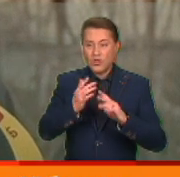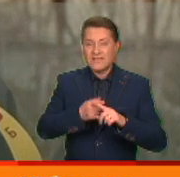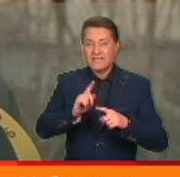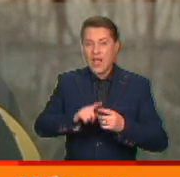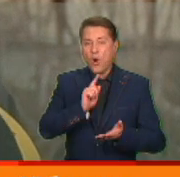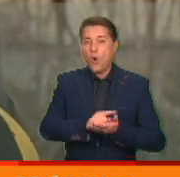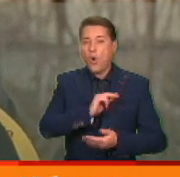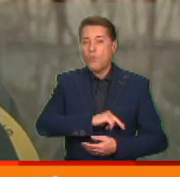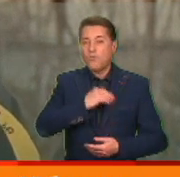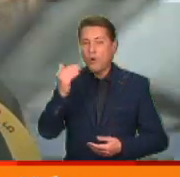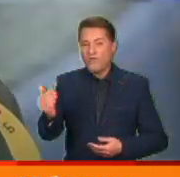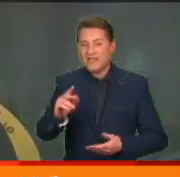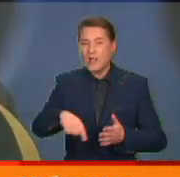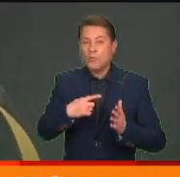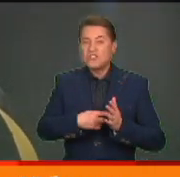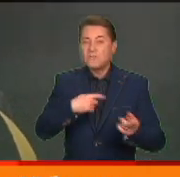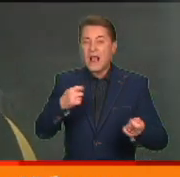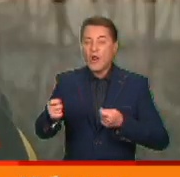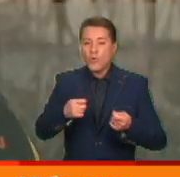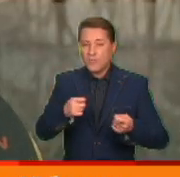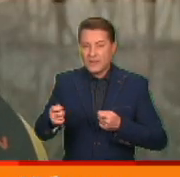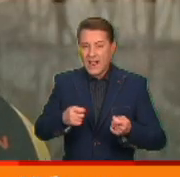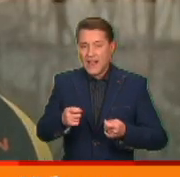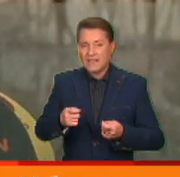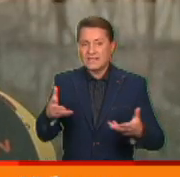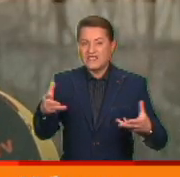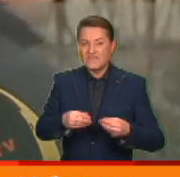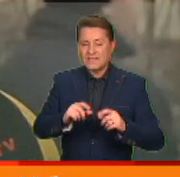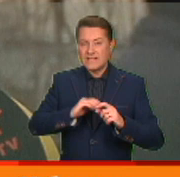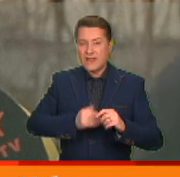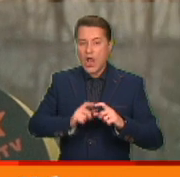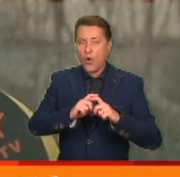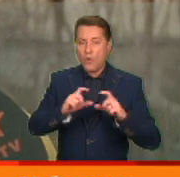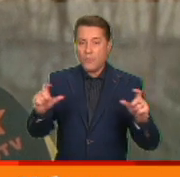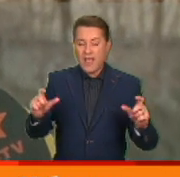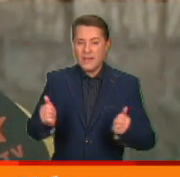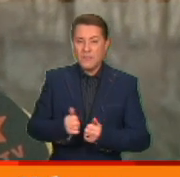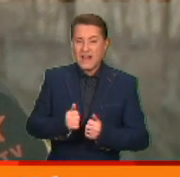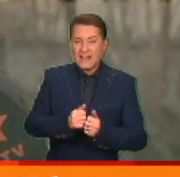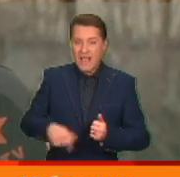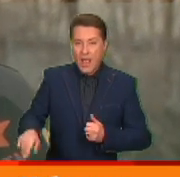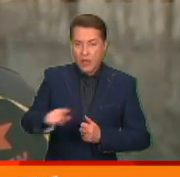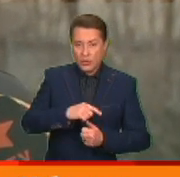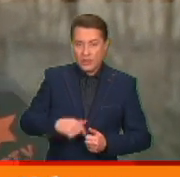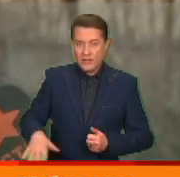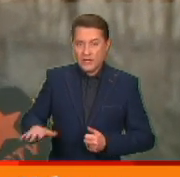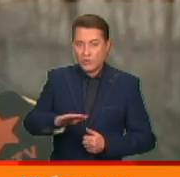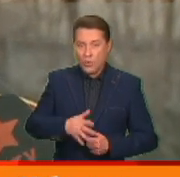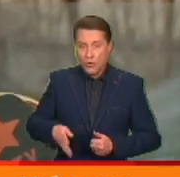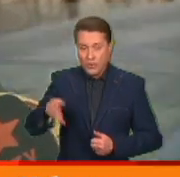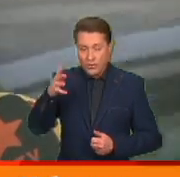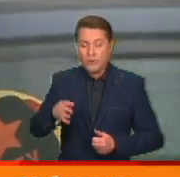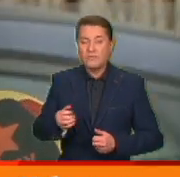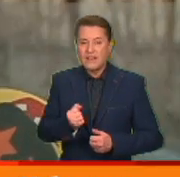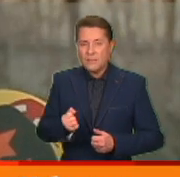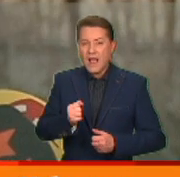обов'язок муніципальної управляючої інвестиційної компанії прилеглу територію тримати в